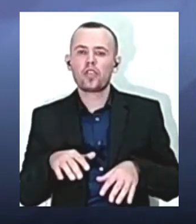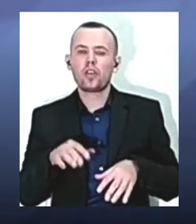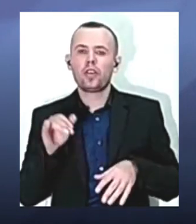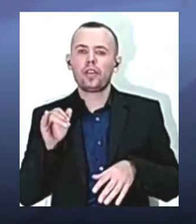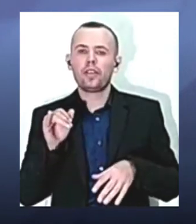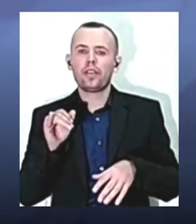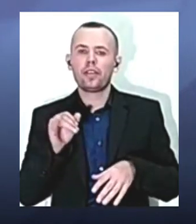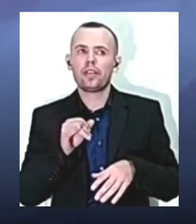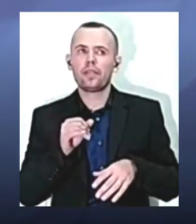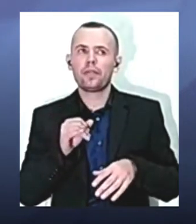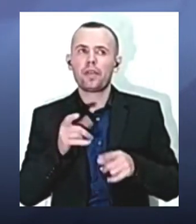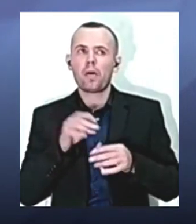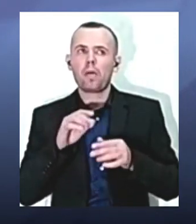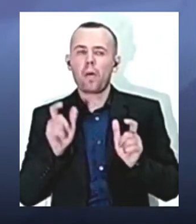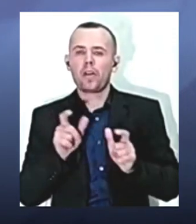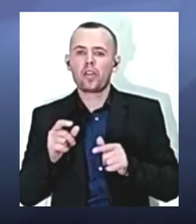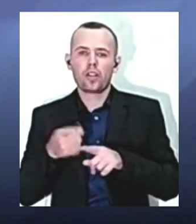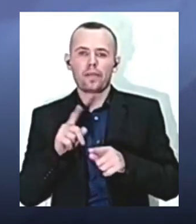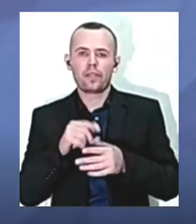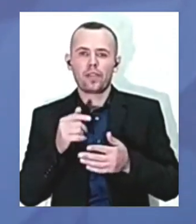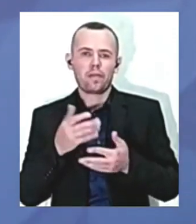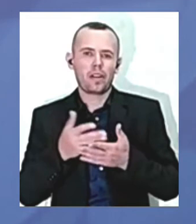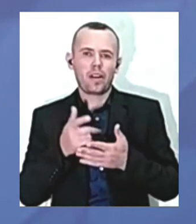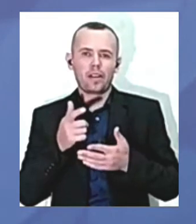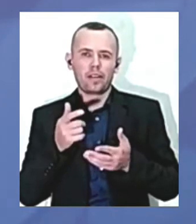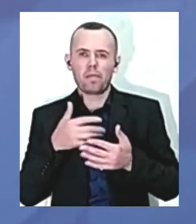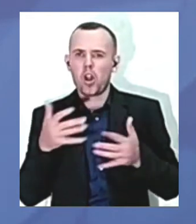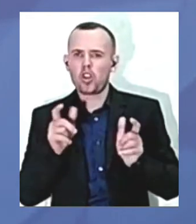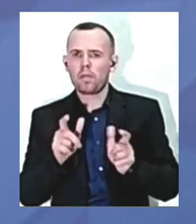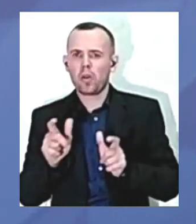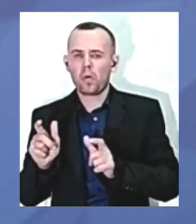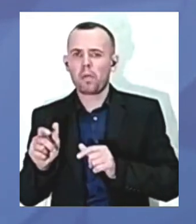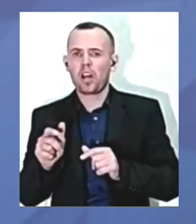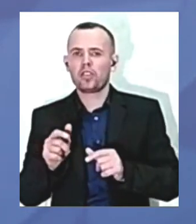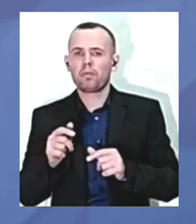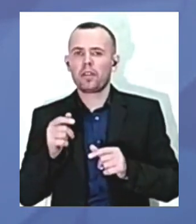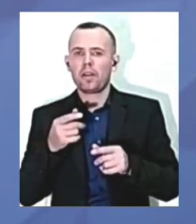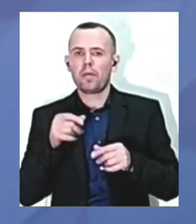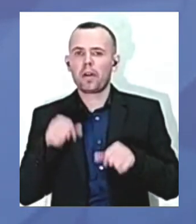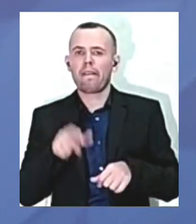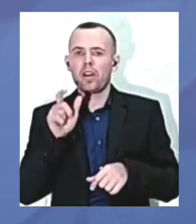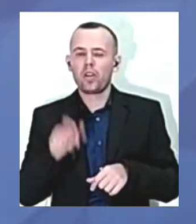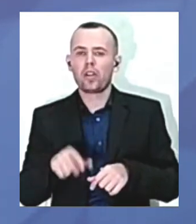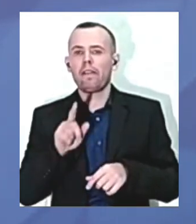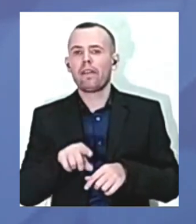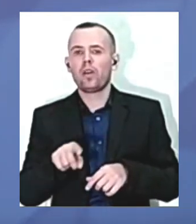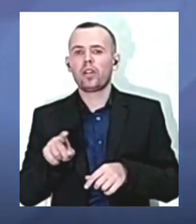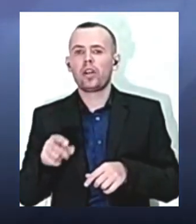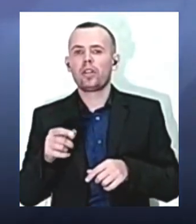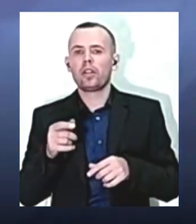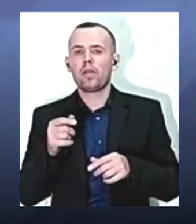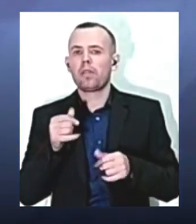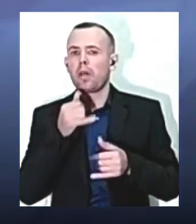обмежень, пов'язаних з вакцинацією, з іншими обмеженнями, права людини, вони не можуть бути просто